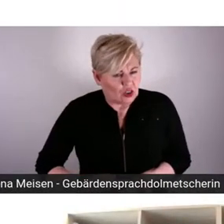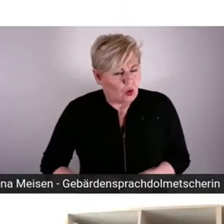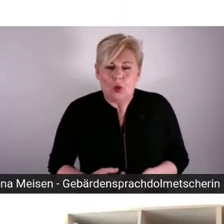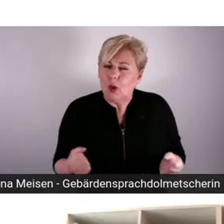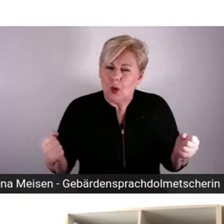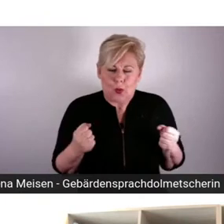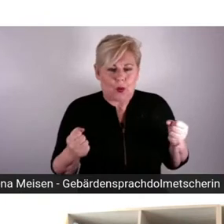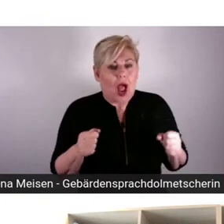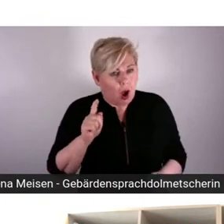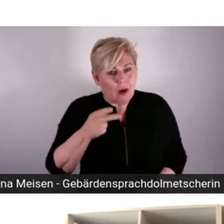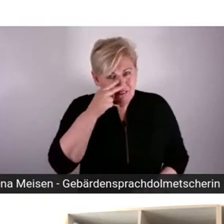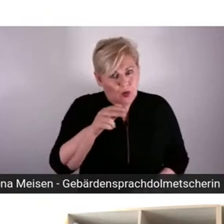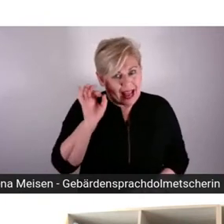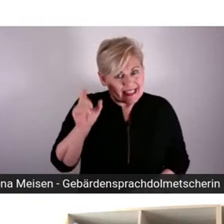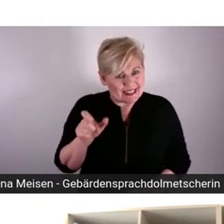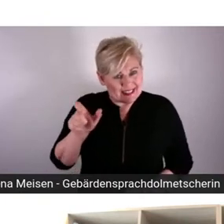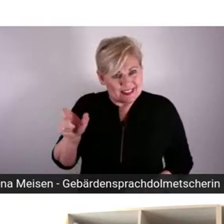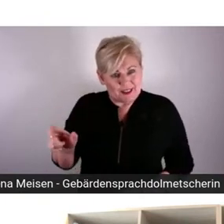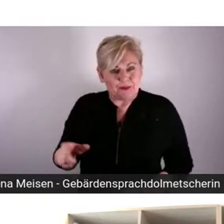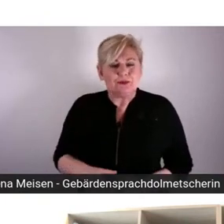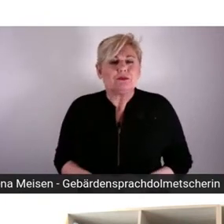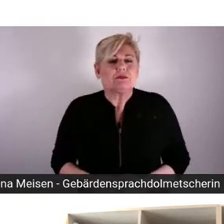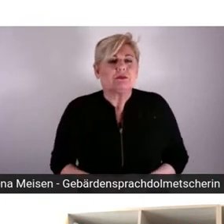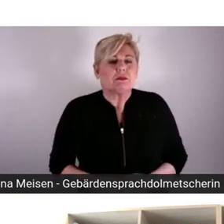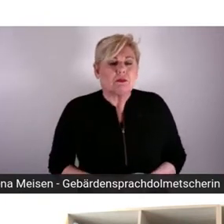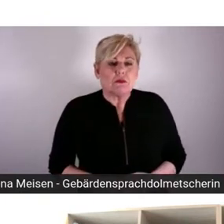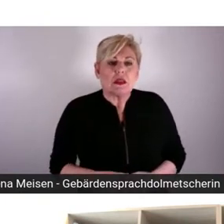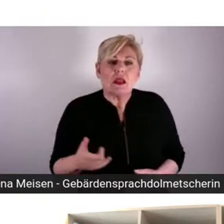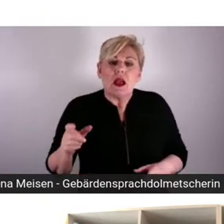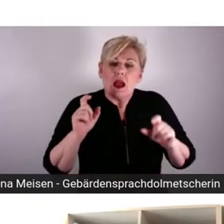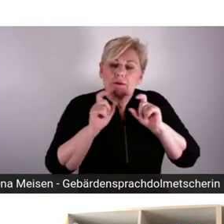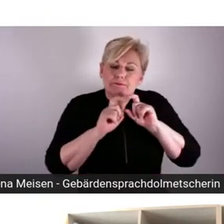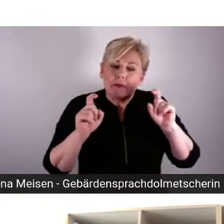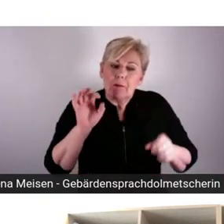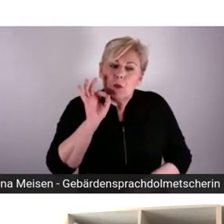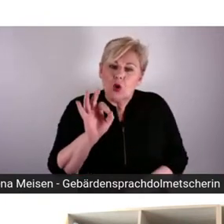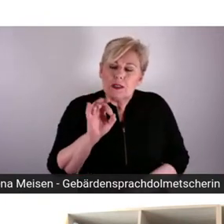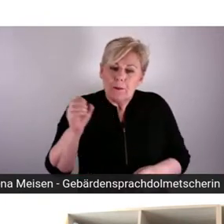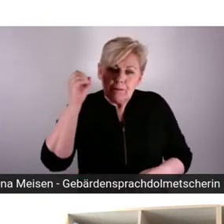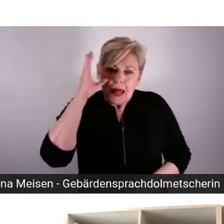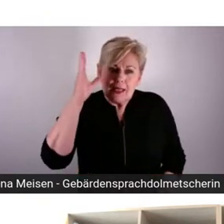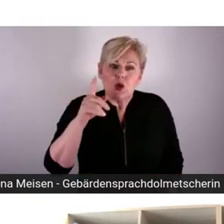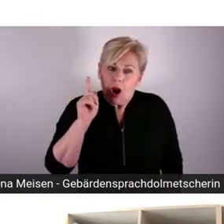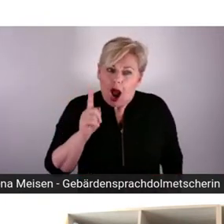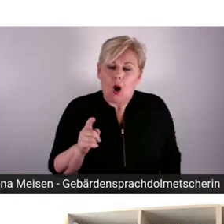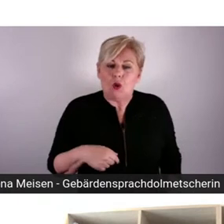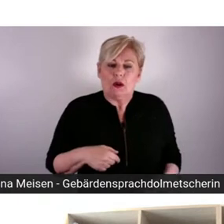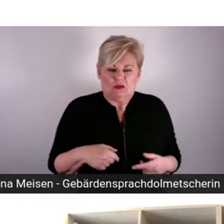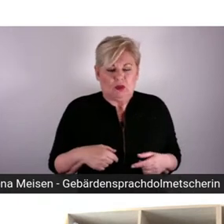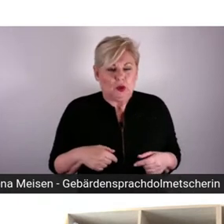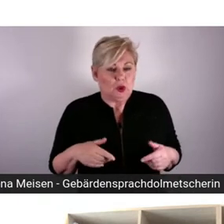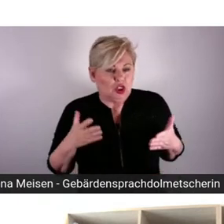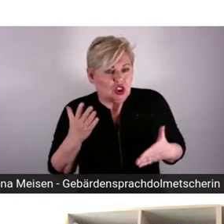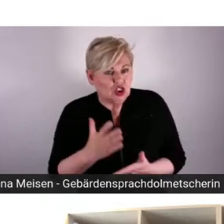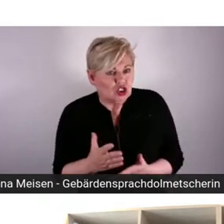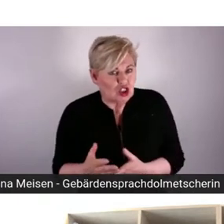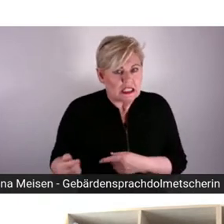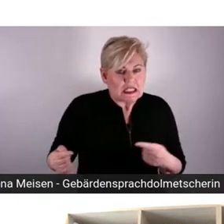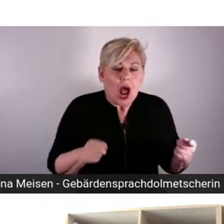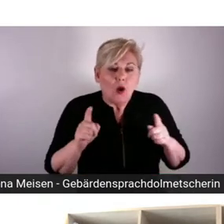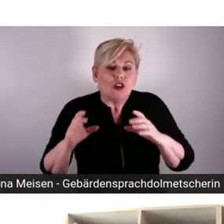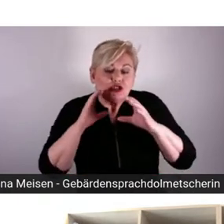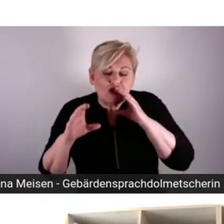unsere Gäste. Und es gibt auch zu dem Punkt Bildung gleich rege Debatten dann im Chat